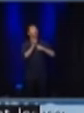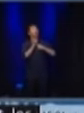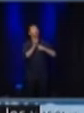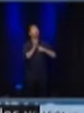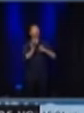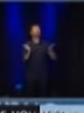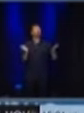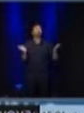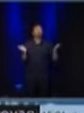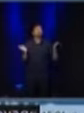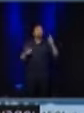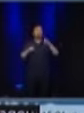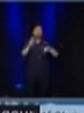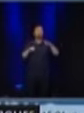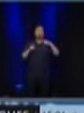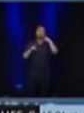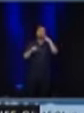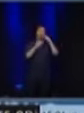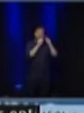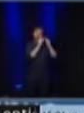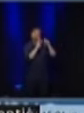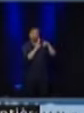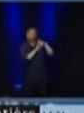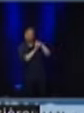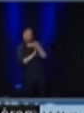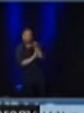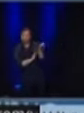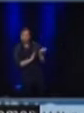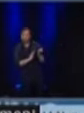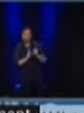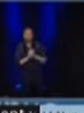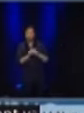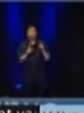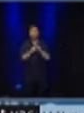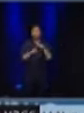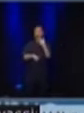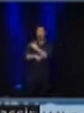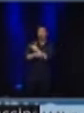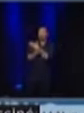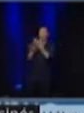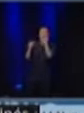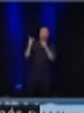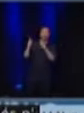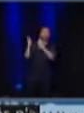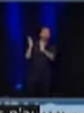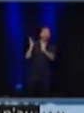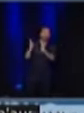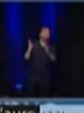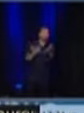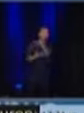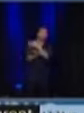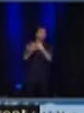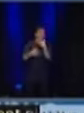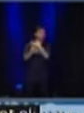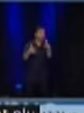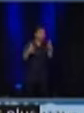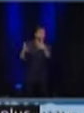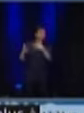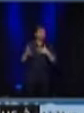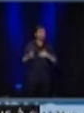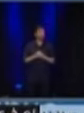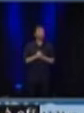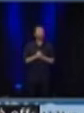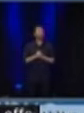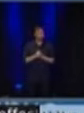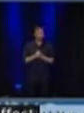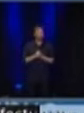s'améliorer, puis il va falloir surtout qu'on augmente le pourcentage de la population qui est vaccinée. Qu'est-ce qui arrivera aussi avec la vaccination des